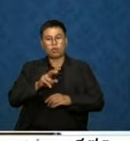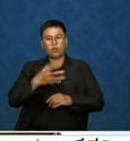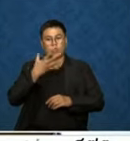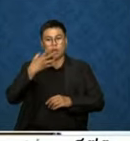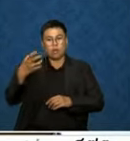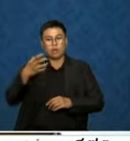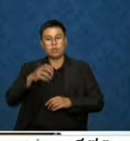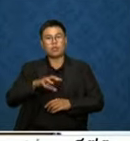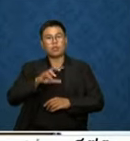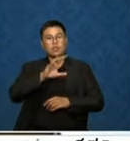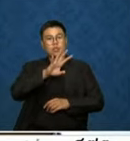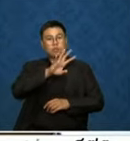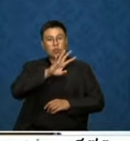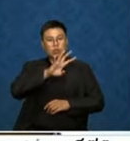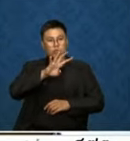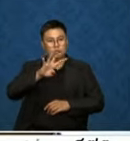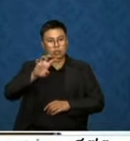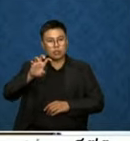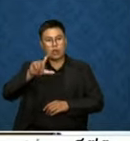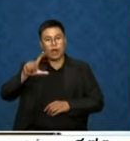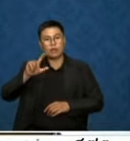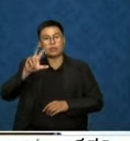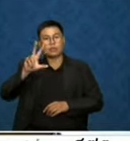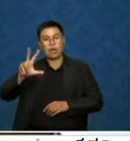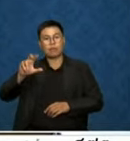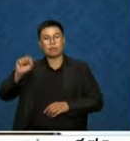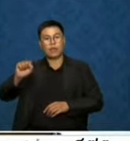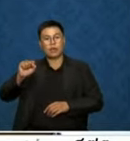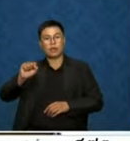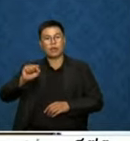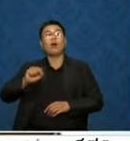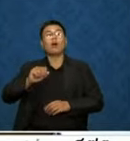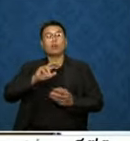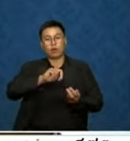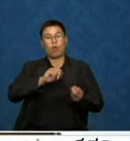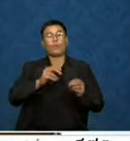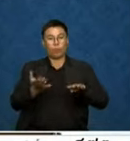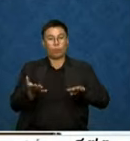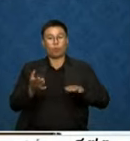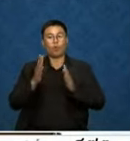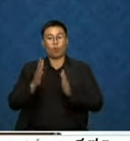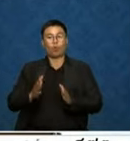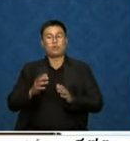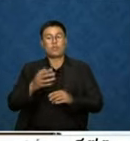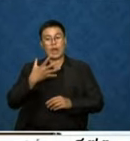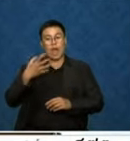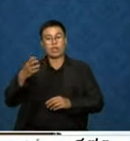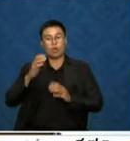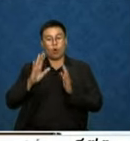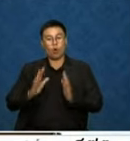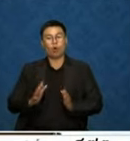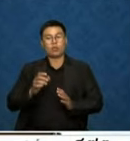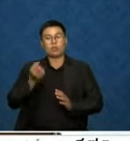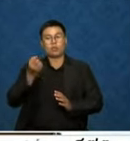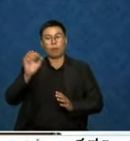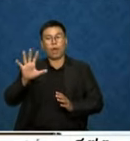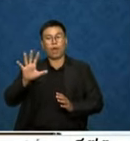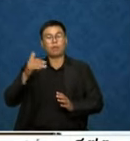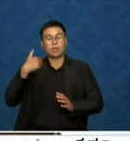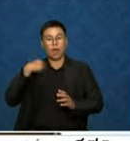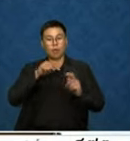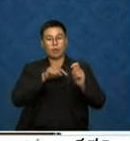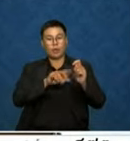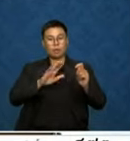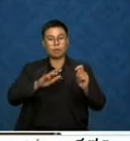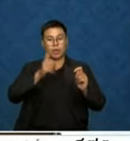ด4ล้าน3แสนกว่าบาทที่จังหวัดนครพนมนะครับซึ่งกระจายตามอำเภอก็มีอำเภอเ